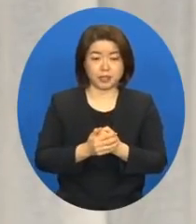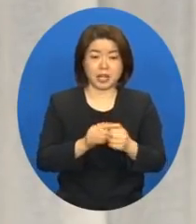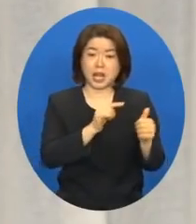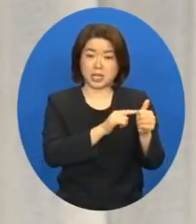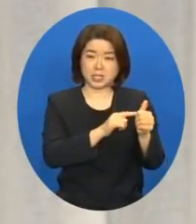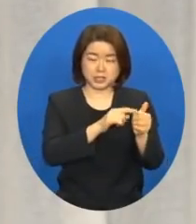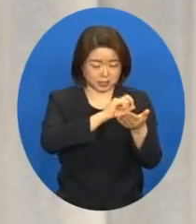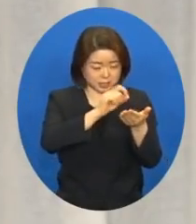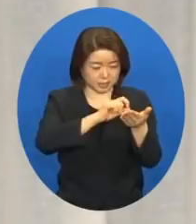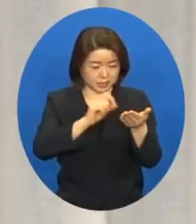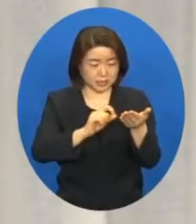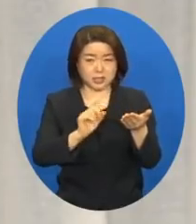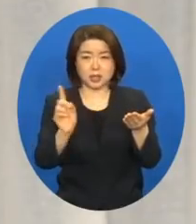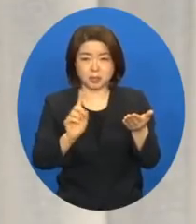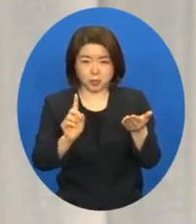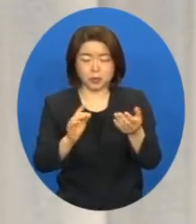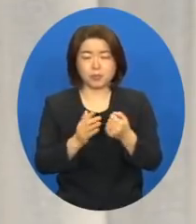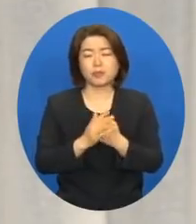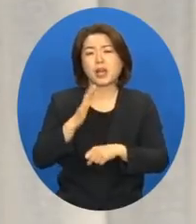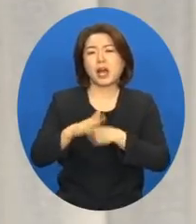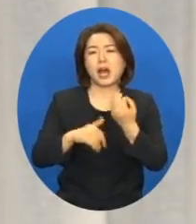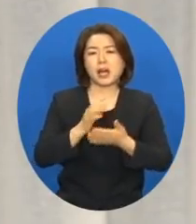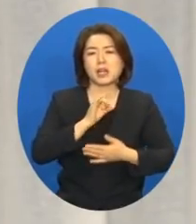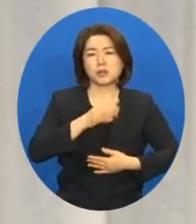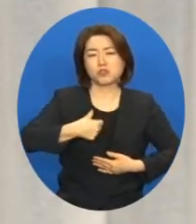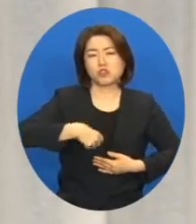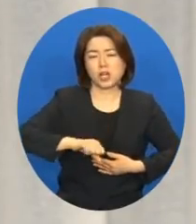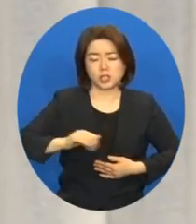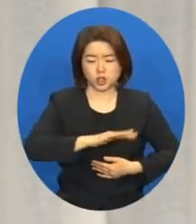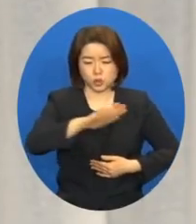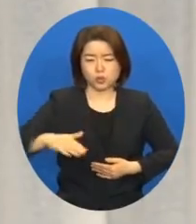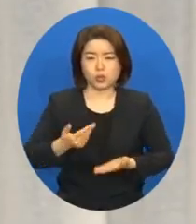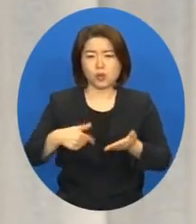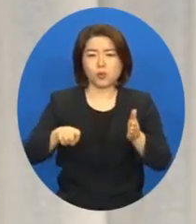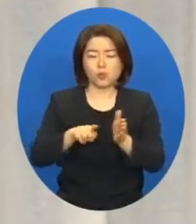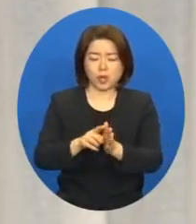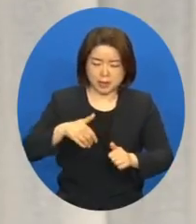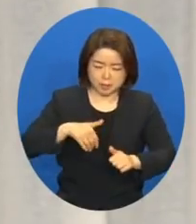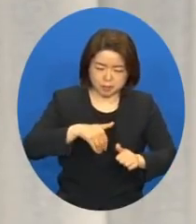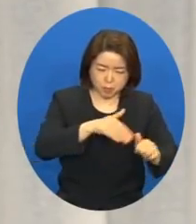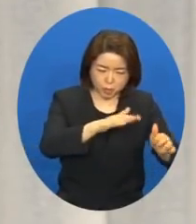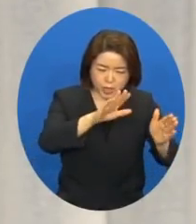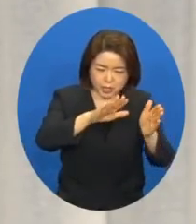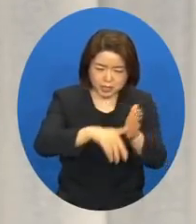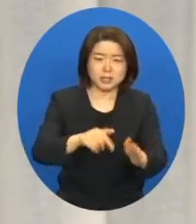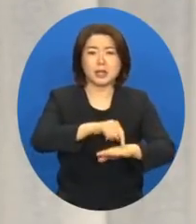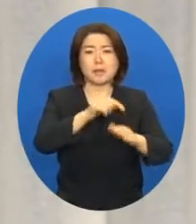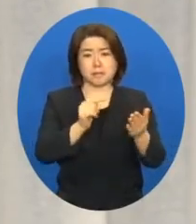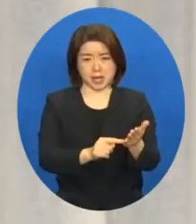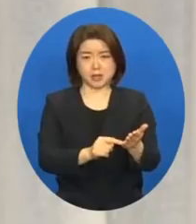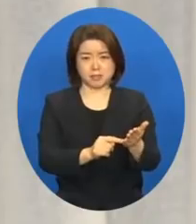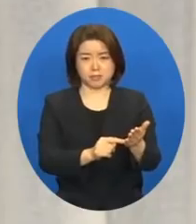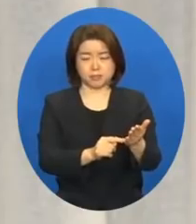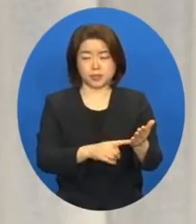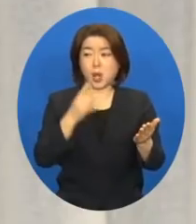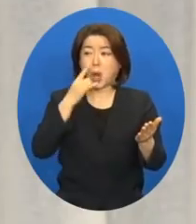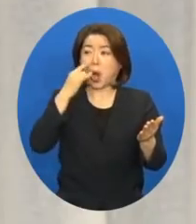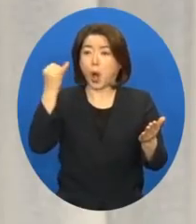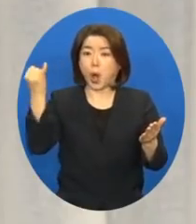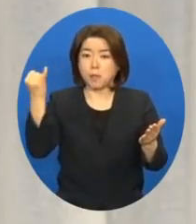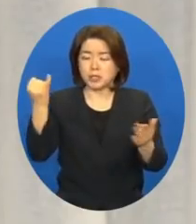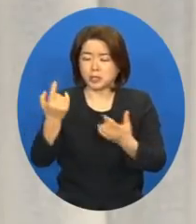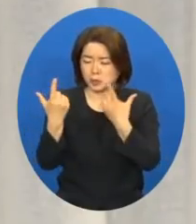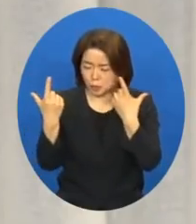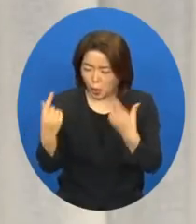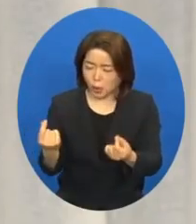썼습니다. 하나님께서 독생자를 우리를 위하여 보내실 때의 마음을 어머니에게 허락하셨습니다.